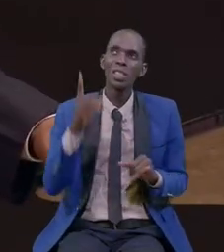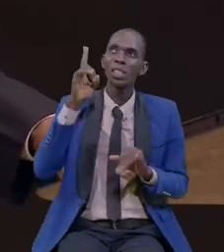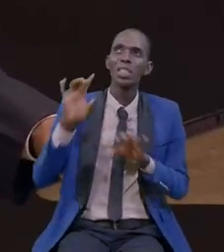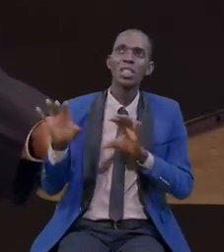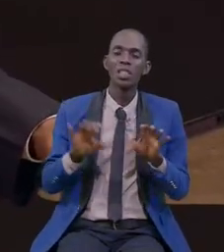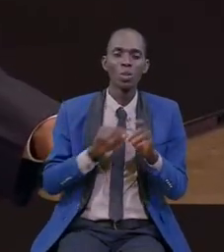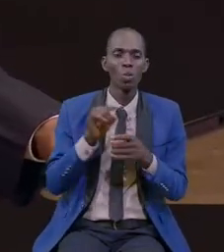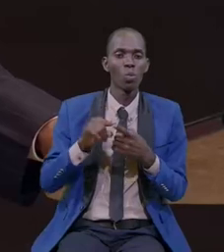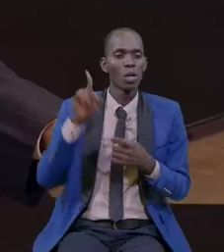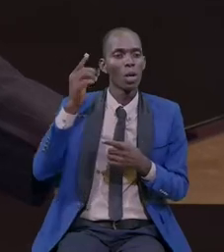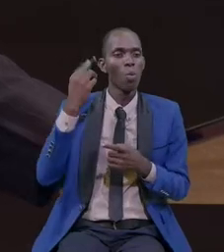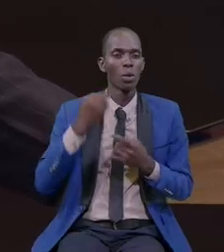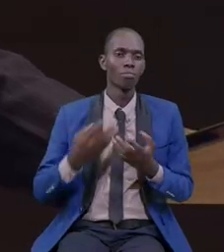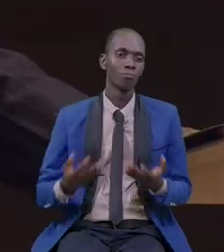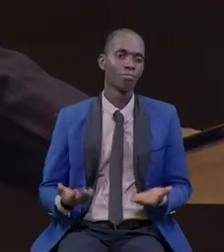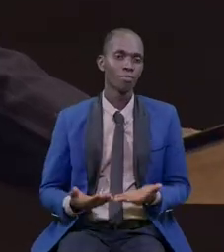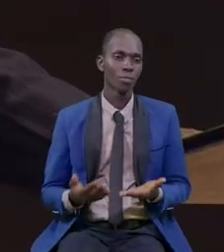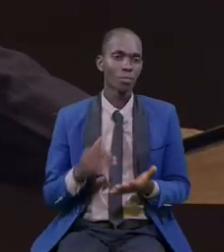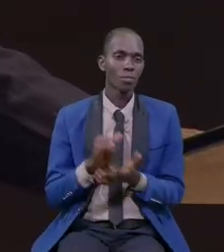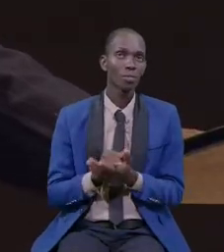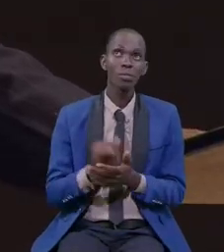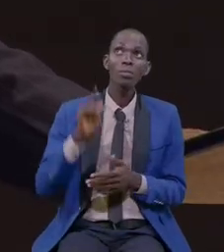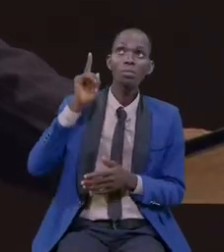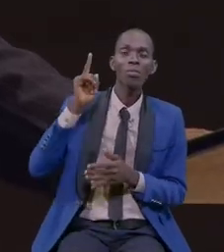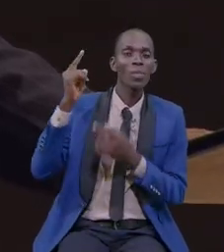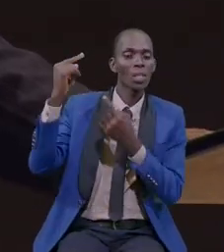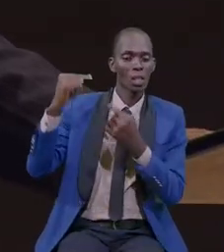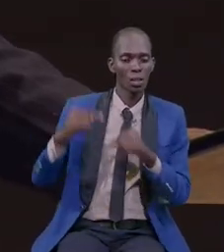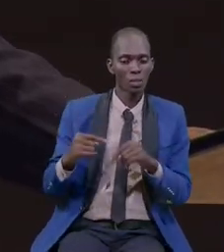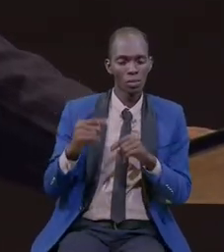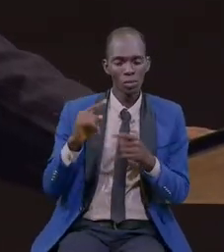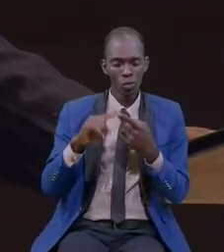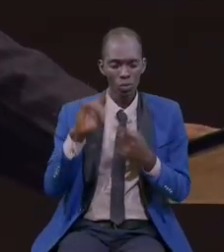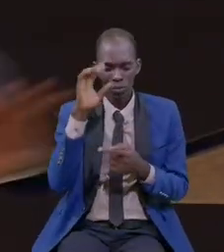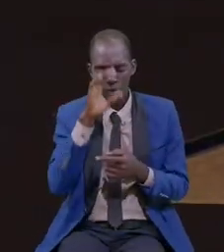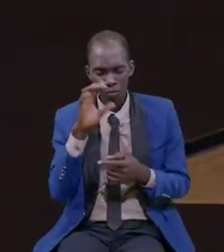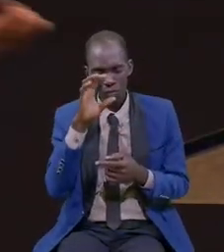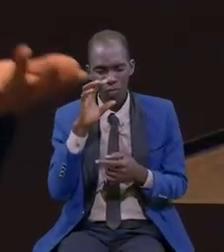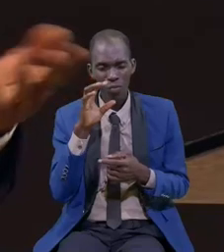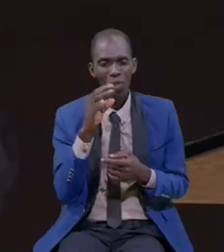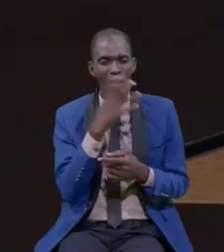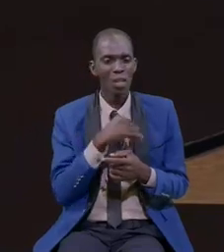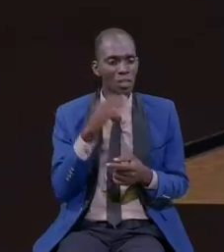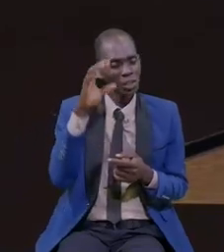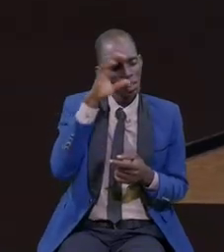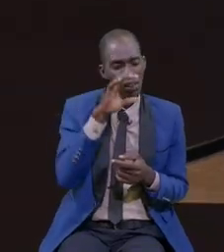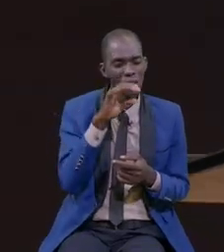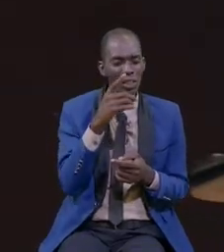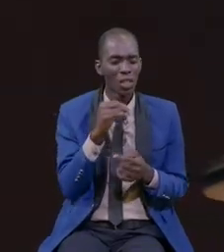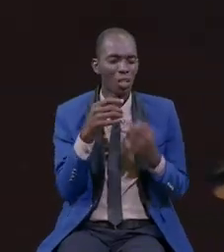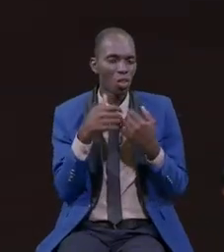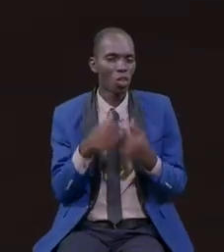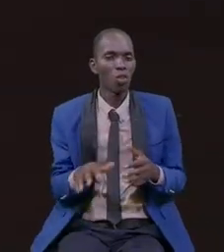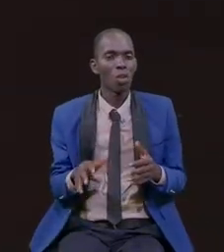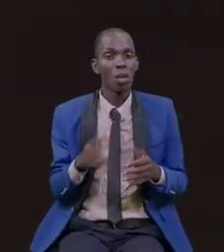qu'il est venu pour chercher et sauver ce qui étit perdu et puisqu'il nous a laissé ici